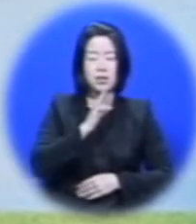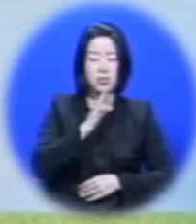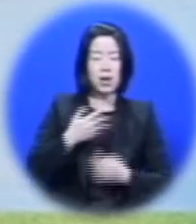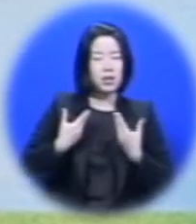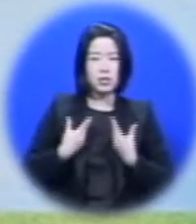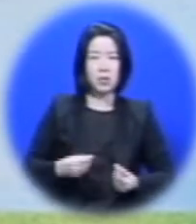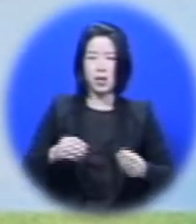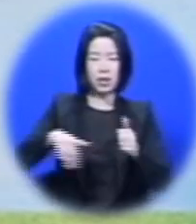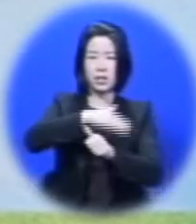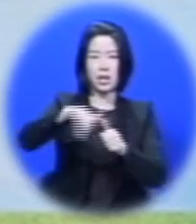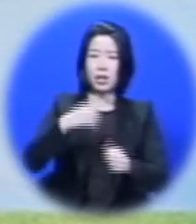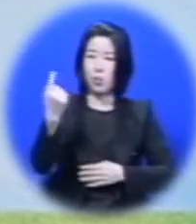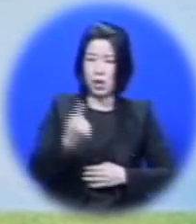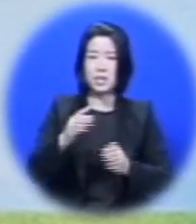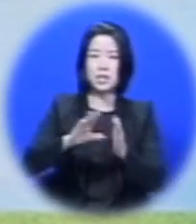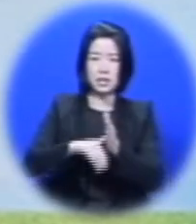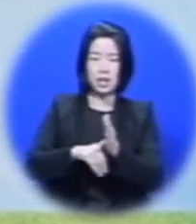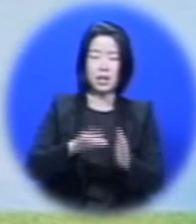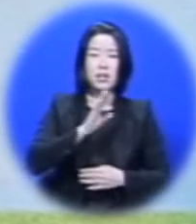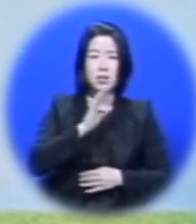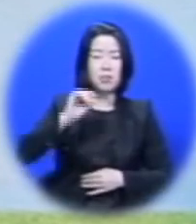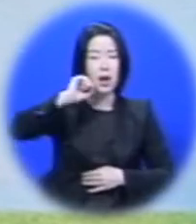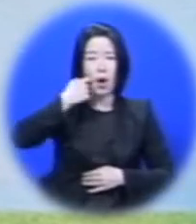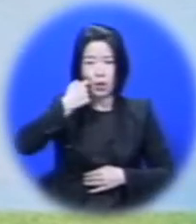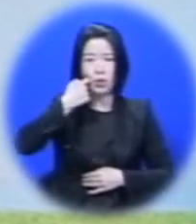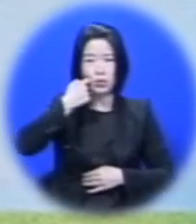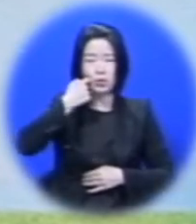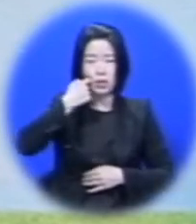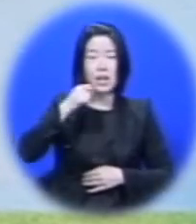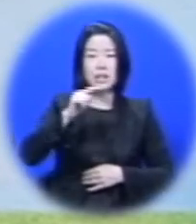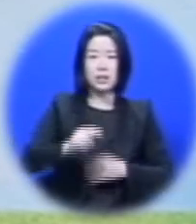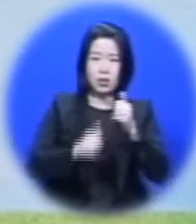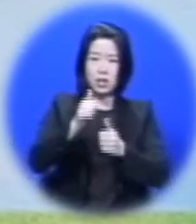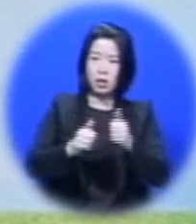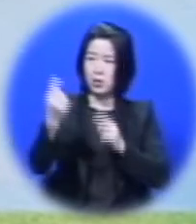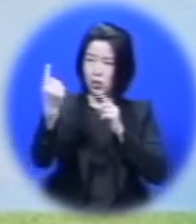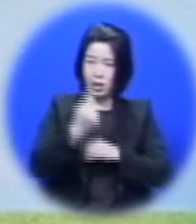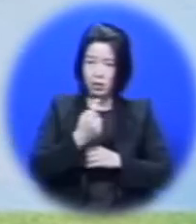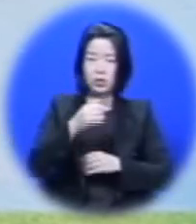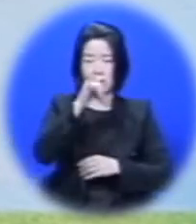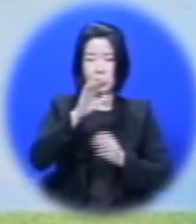절망의 상황이 왔을 때, 정말 어려운 그런 시험이 닥쳐왔을 때